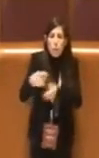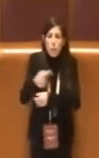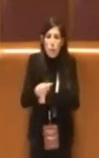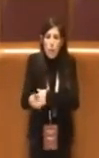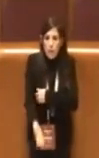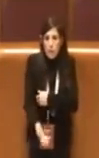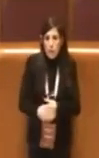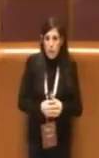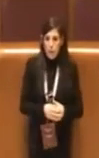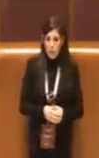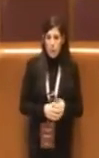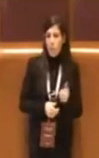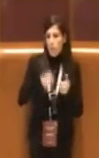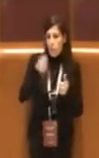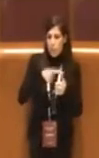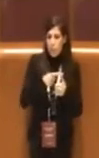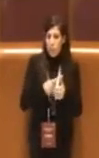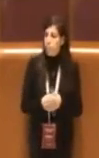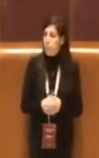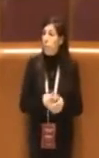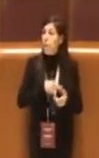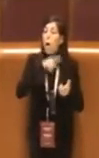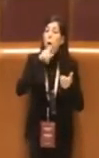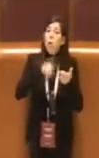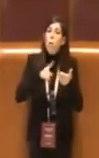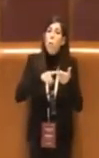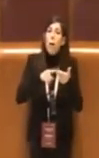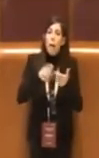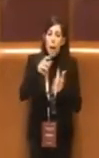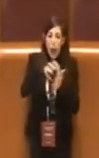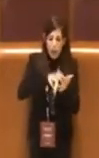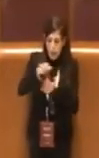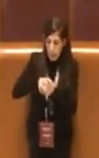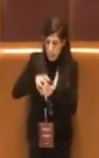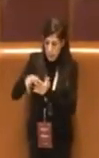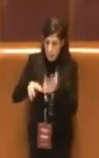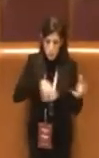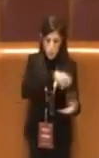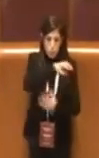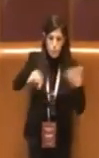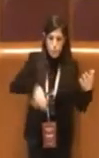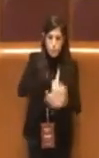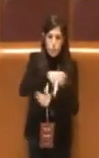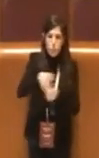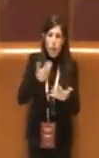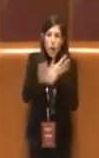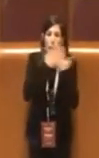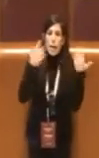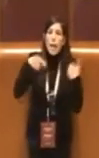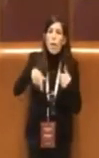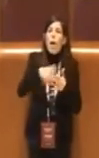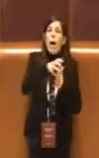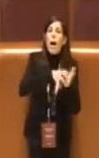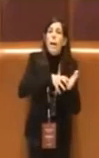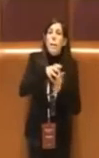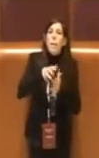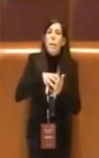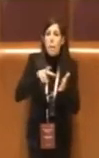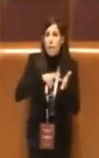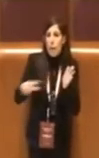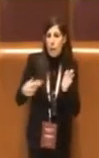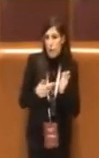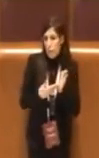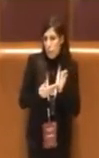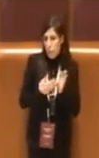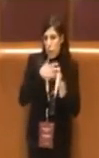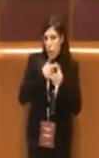prima. Sul discorso della confusione degli atti, vabbè, è chiaro che parliamo comunque di atti abbastanza tecnici. Nel